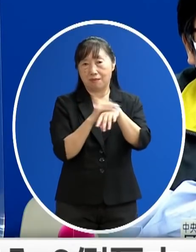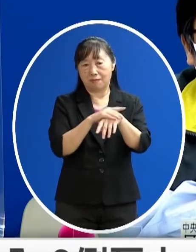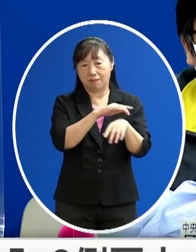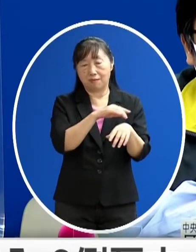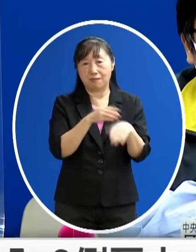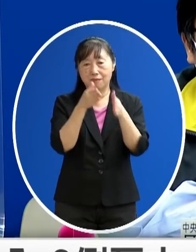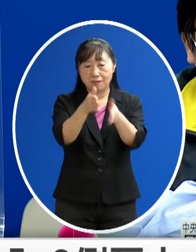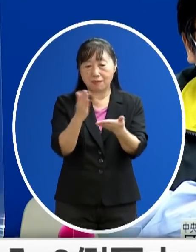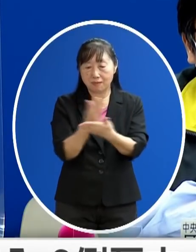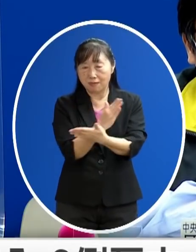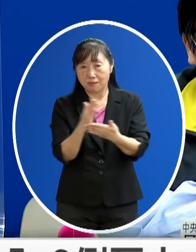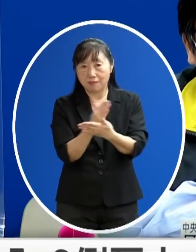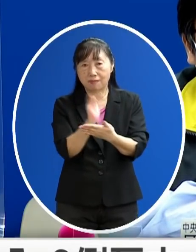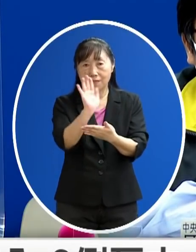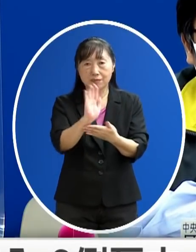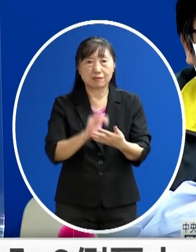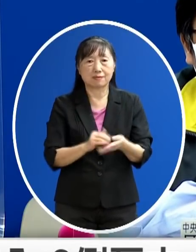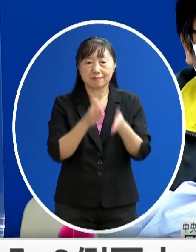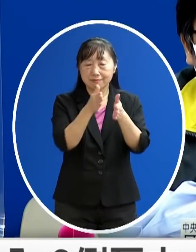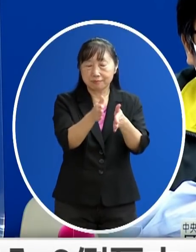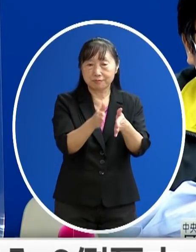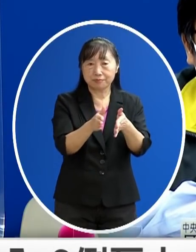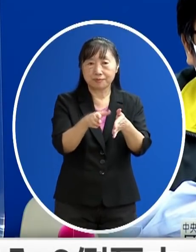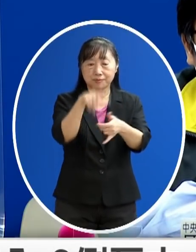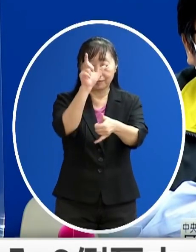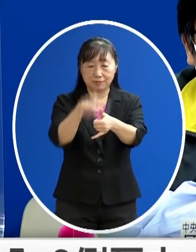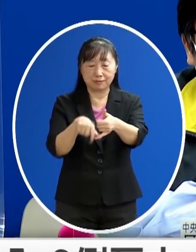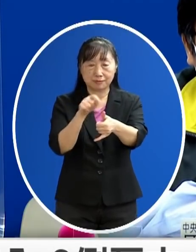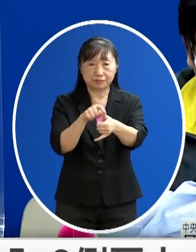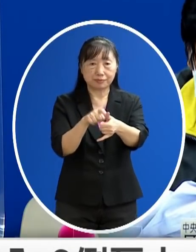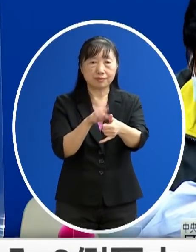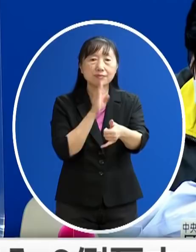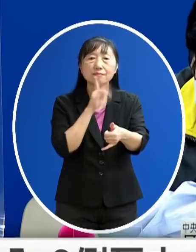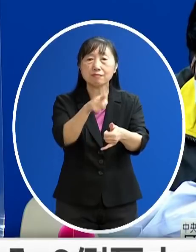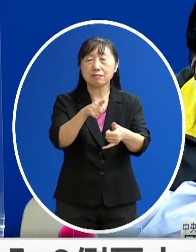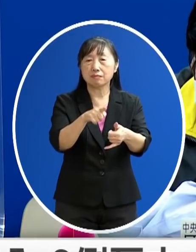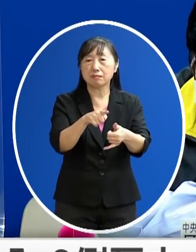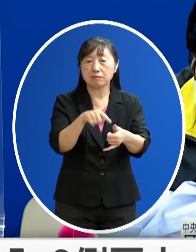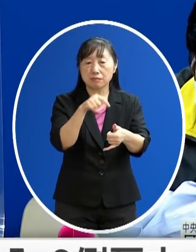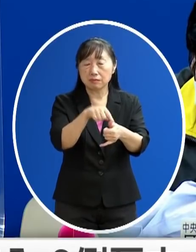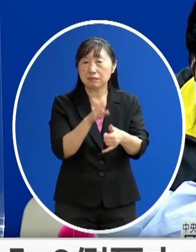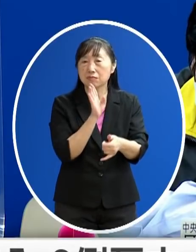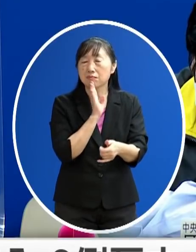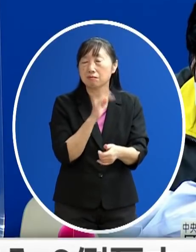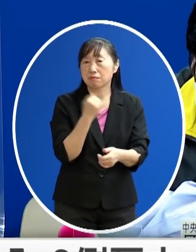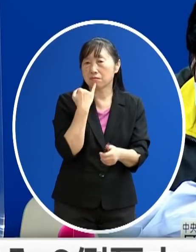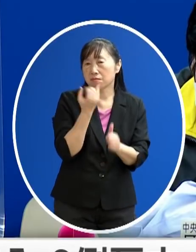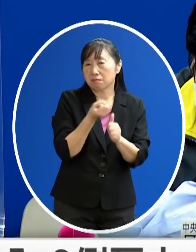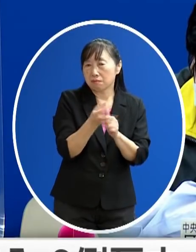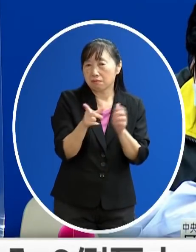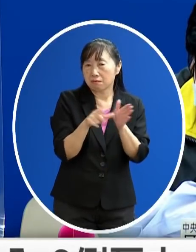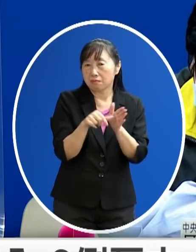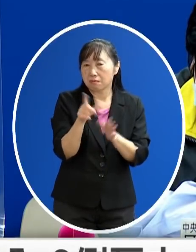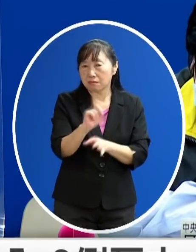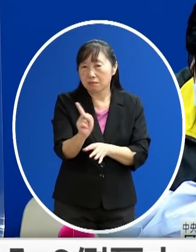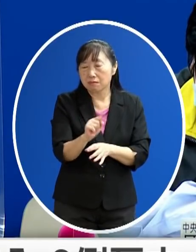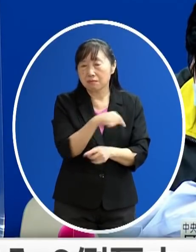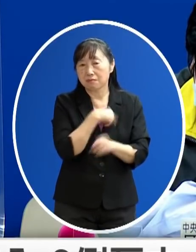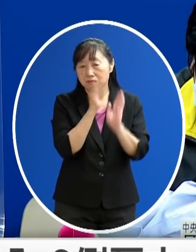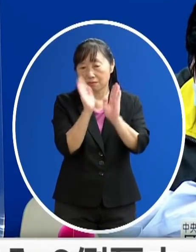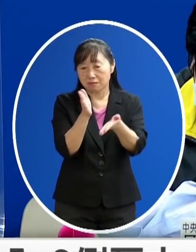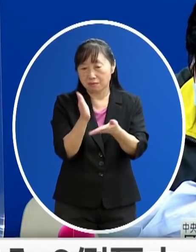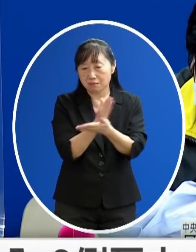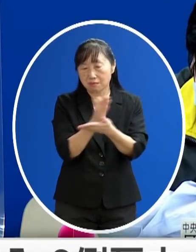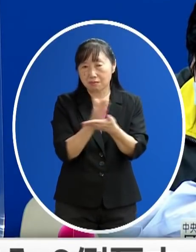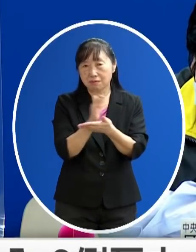是来这个针对该名个案定义他所谓的可传染期的期间所以在他可传